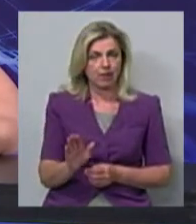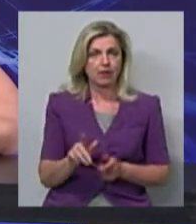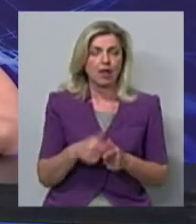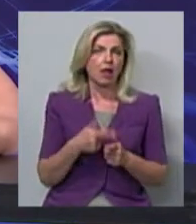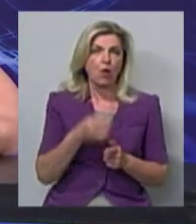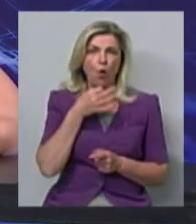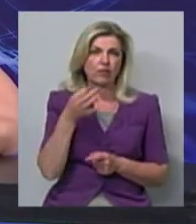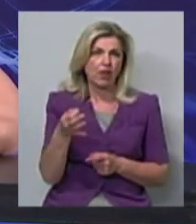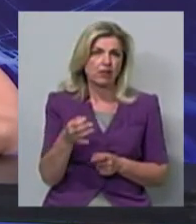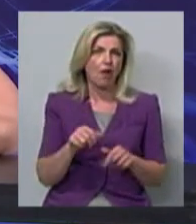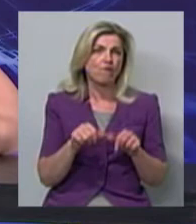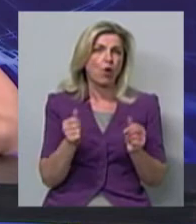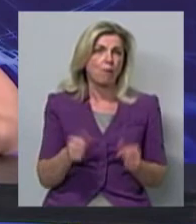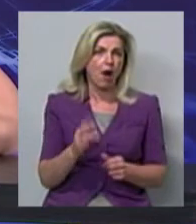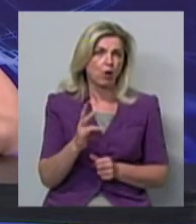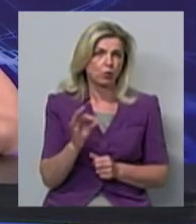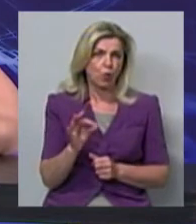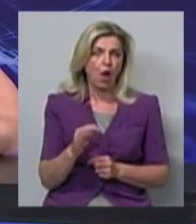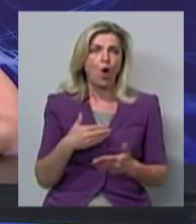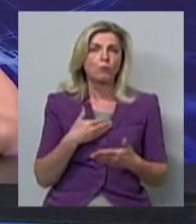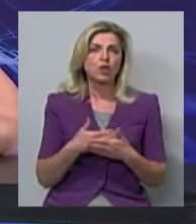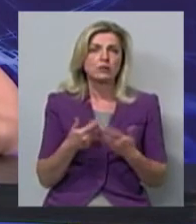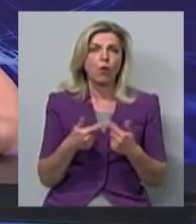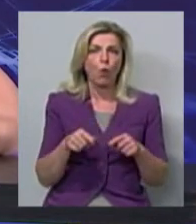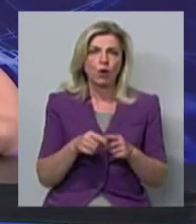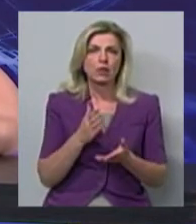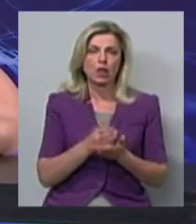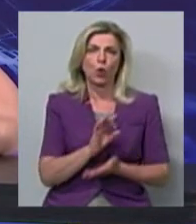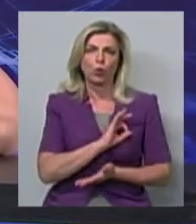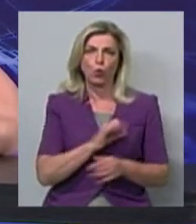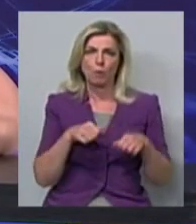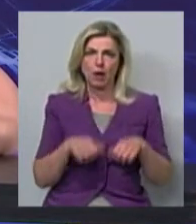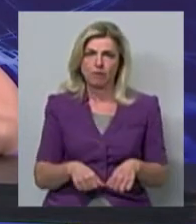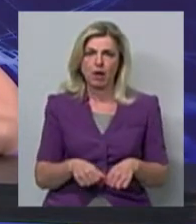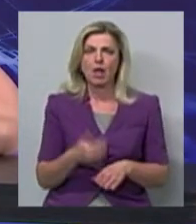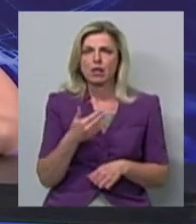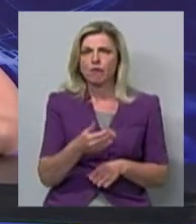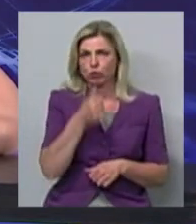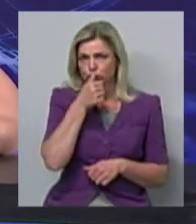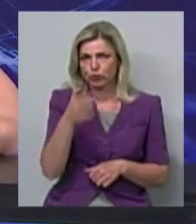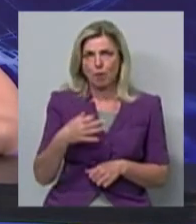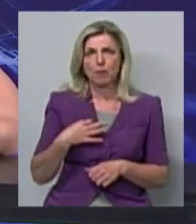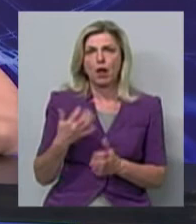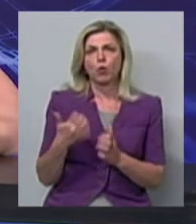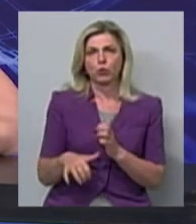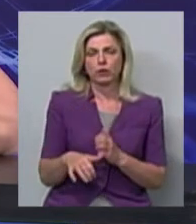ответят формально. Общественная организация имеет определенные юридические права, и ее невозможно проигнорировать. На ее требования, на ее